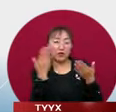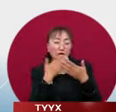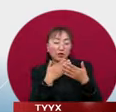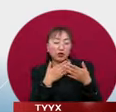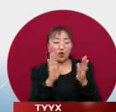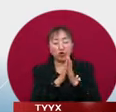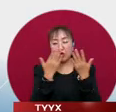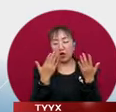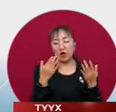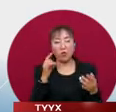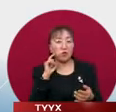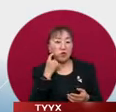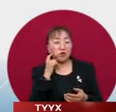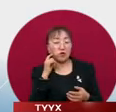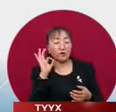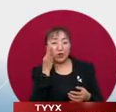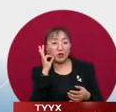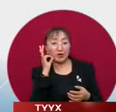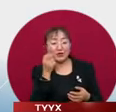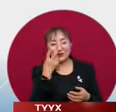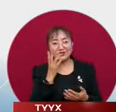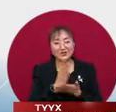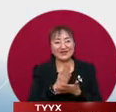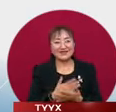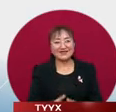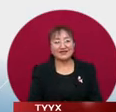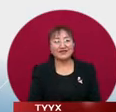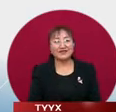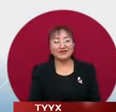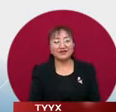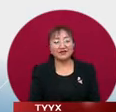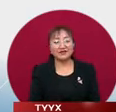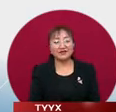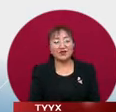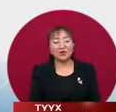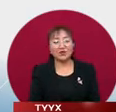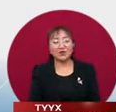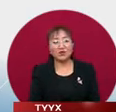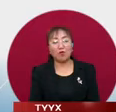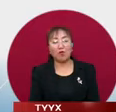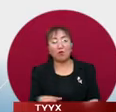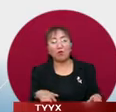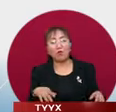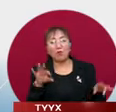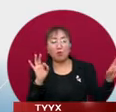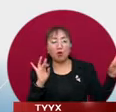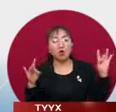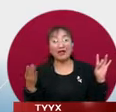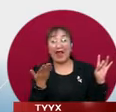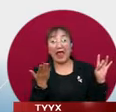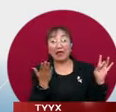ном зохиол дээрээс уншиж үзэж танилцж байсан тийм ээ. За тэгвэл Зевс бурхан маань хаана байрладаг байсан бэ гэхээр